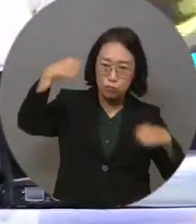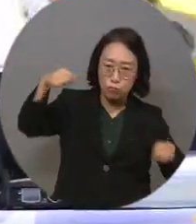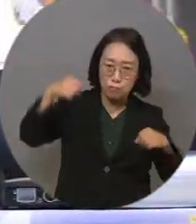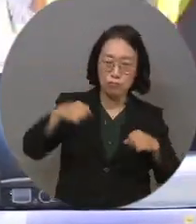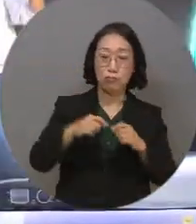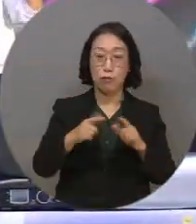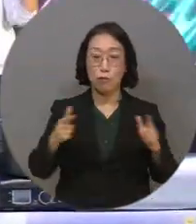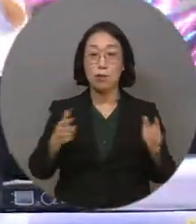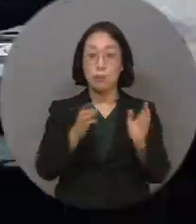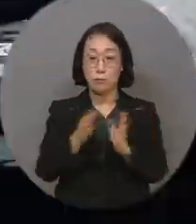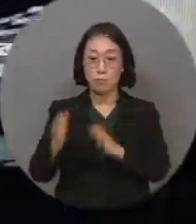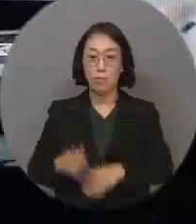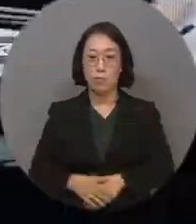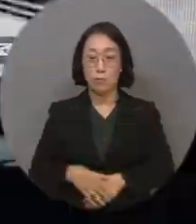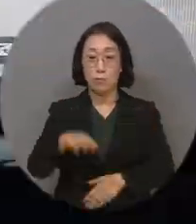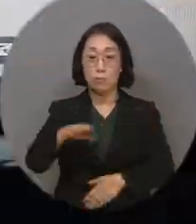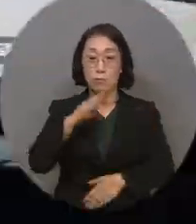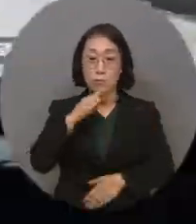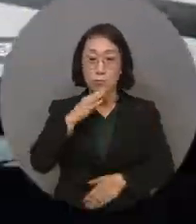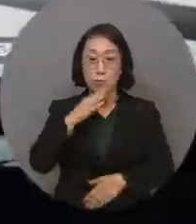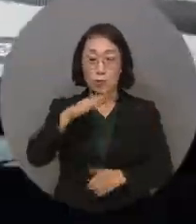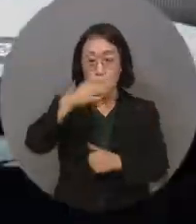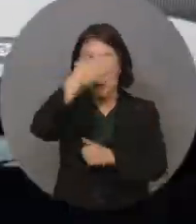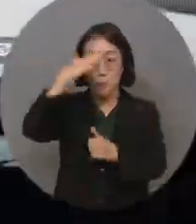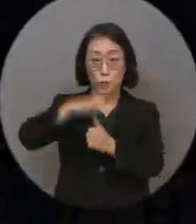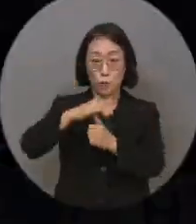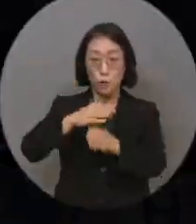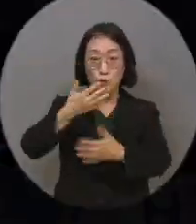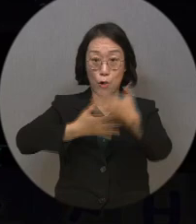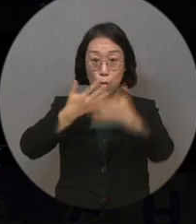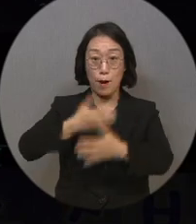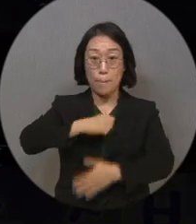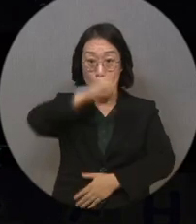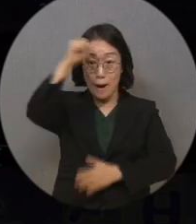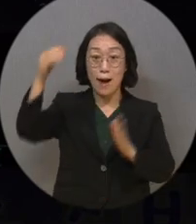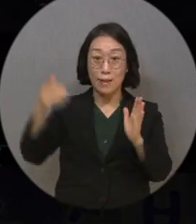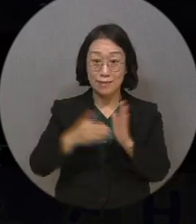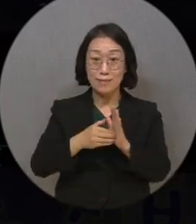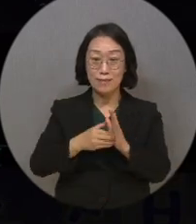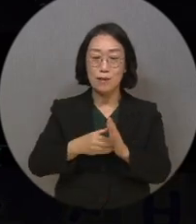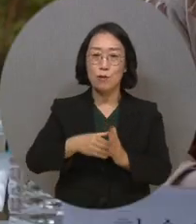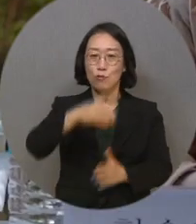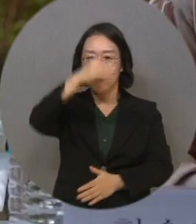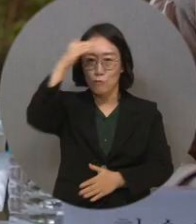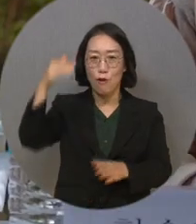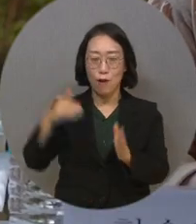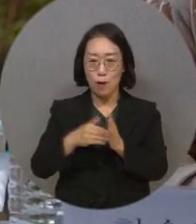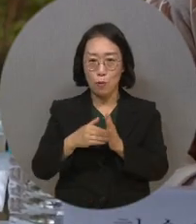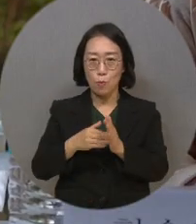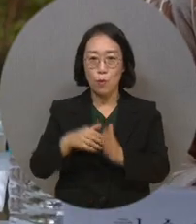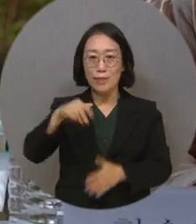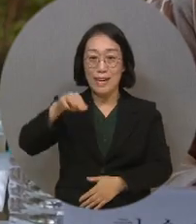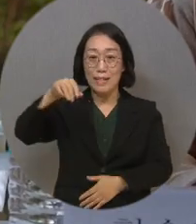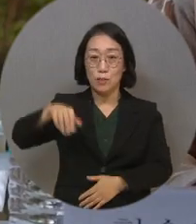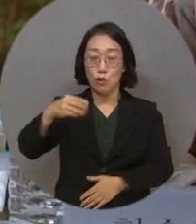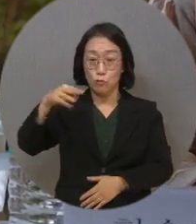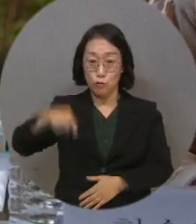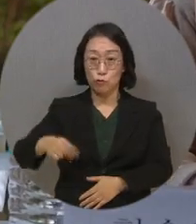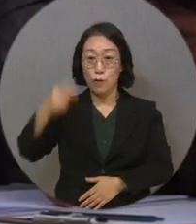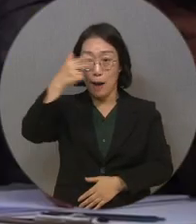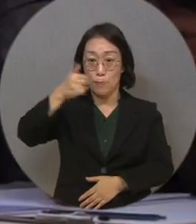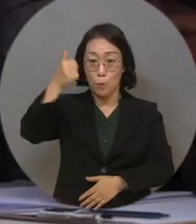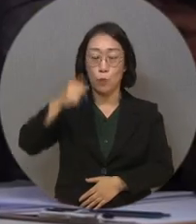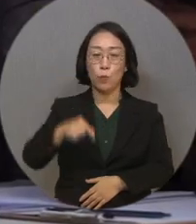축하 공연, 그리고 이번 청소년영화제의 수상 작품들을 시청하는 시간과 함께 은밀하게 위대하게 장철수 감독과